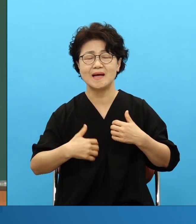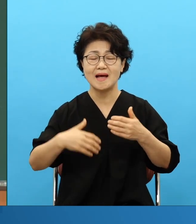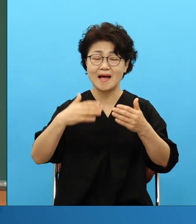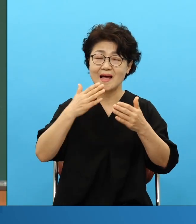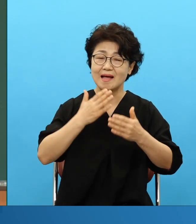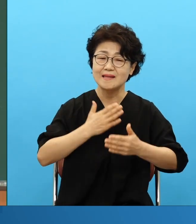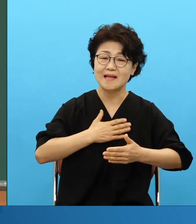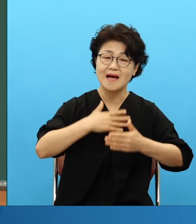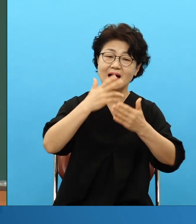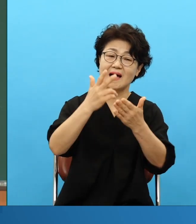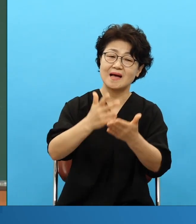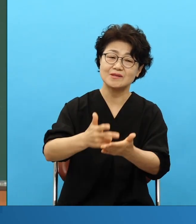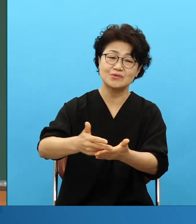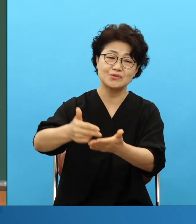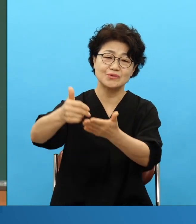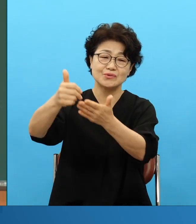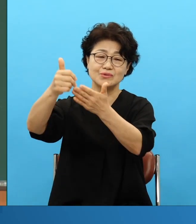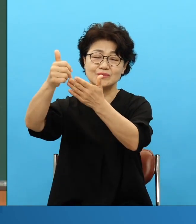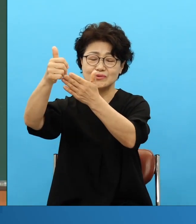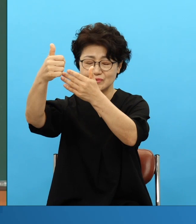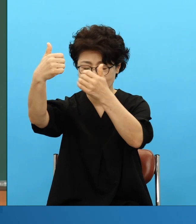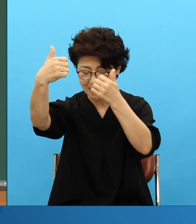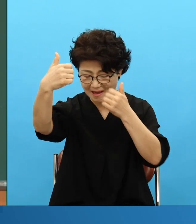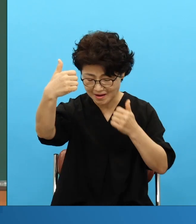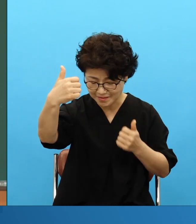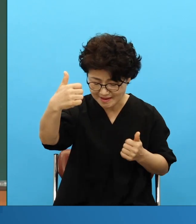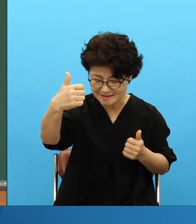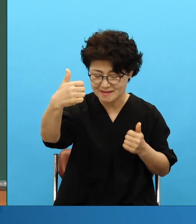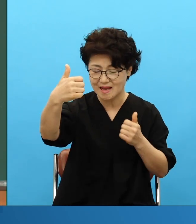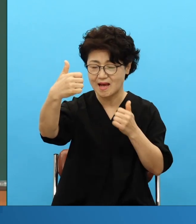기쁘도다. 나 주께